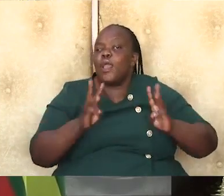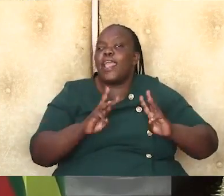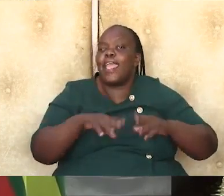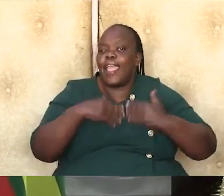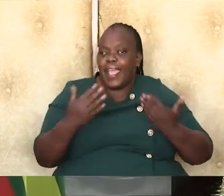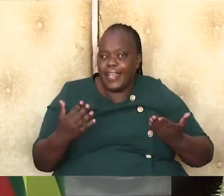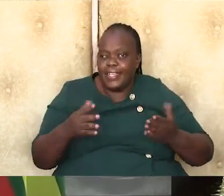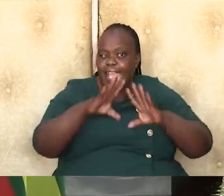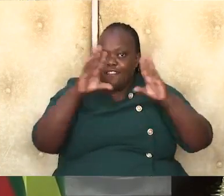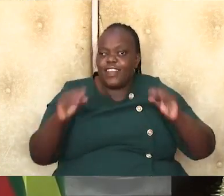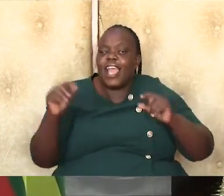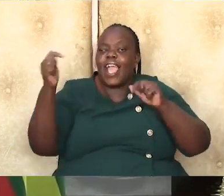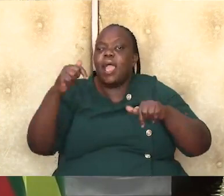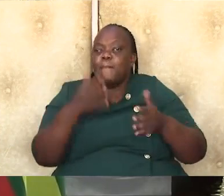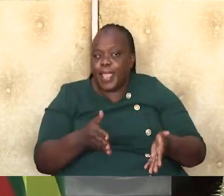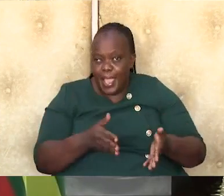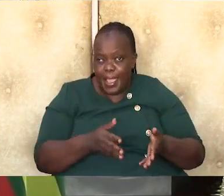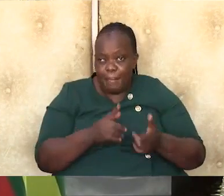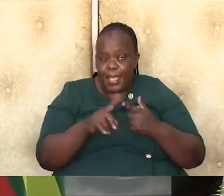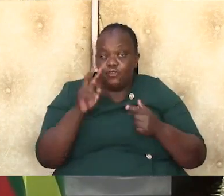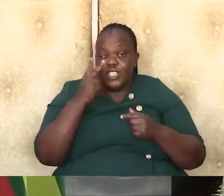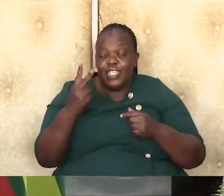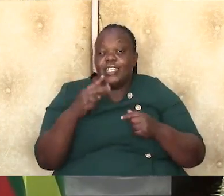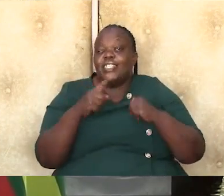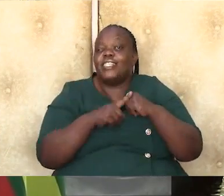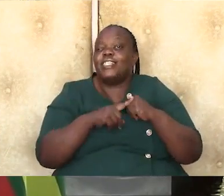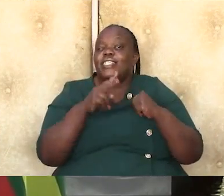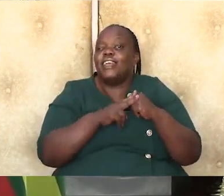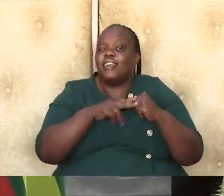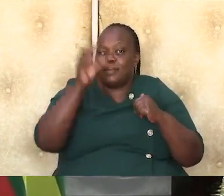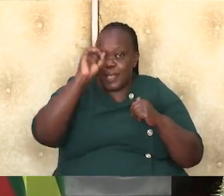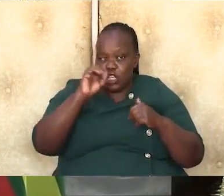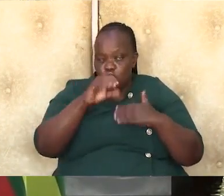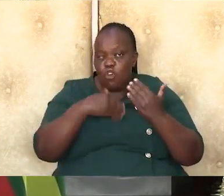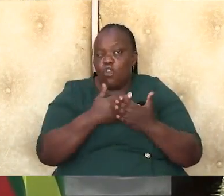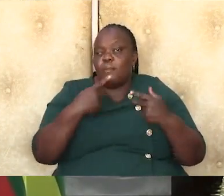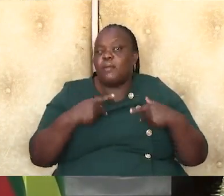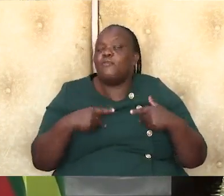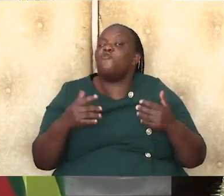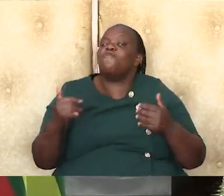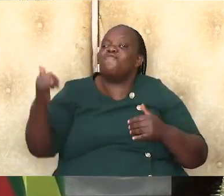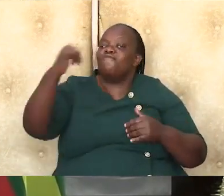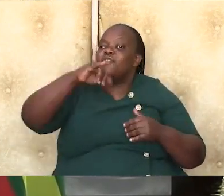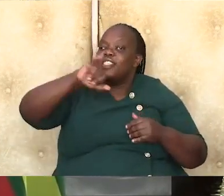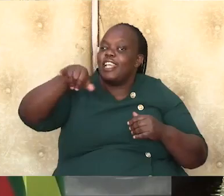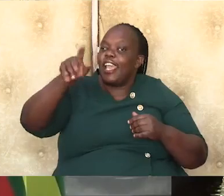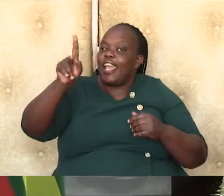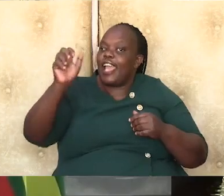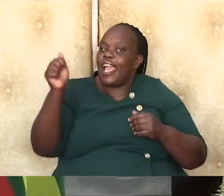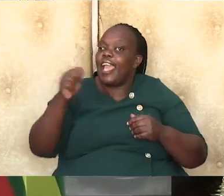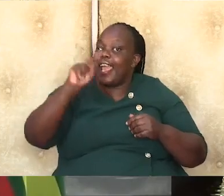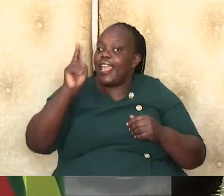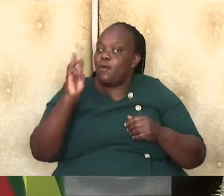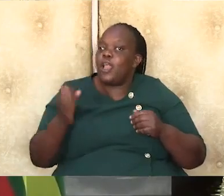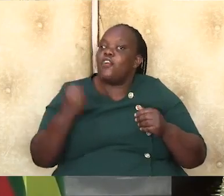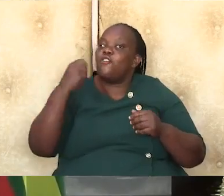pia nataka Waafrika waje hapa, lakini tunaona kwamba asilimia 67 ya watalii wote walipitia uwanja wa ndege wa JKIA. Kenya